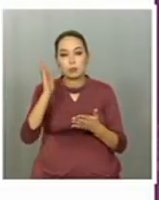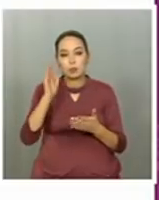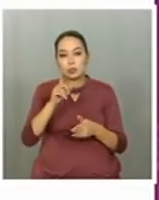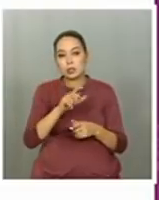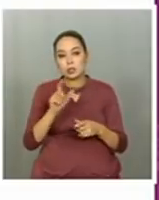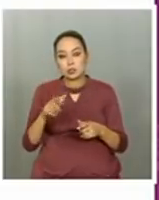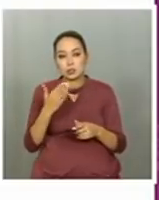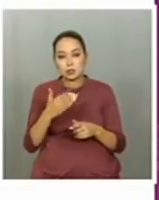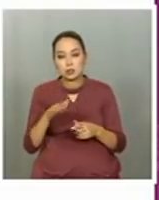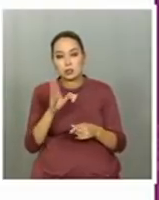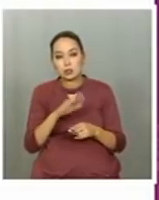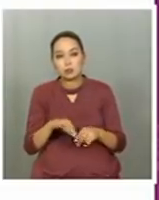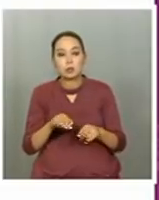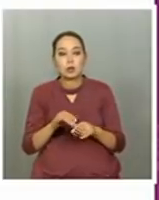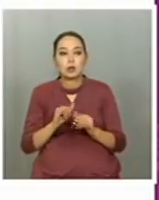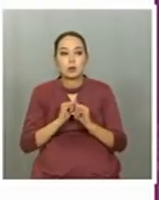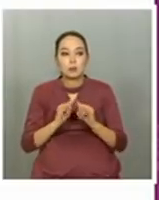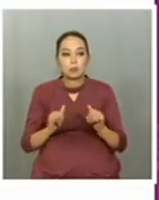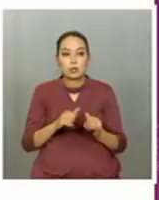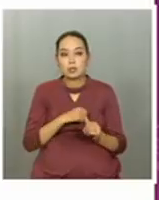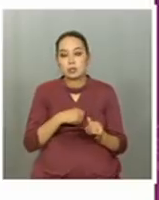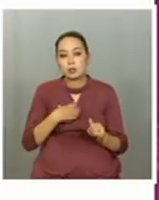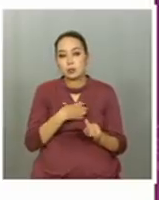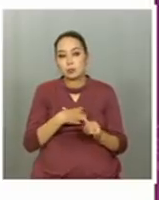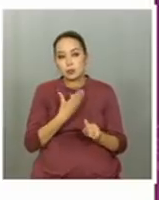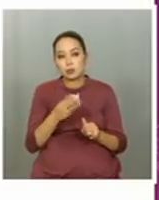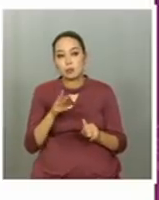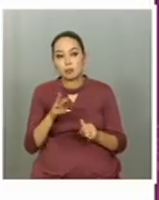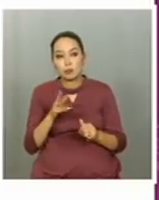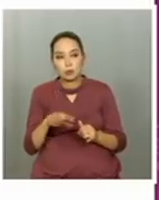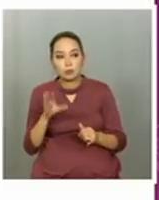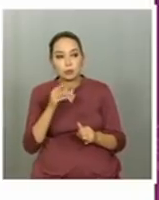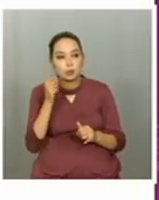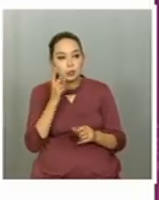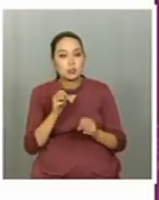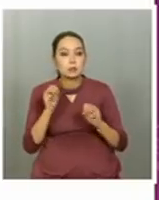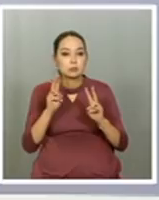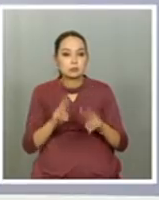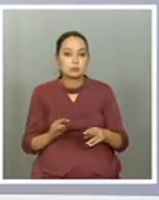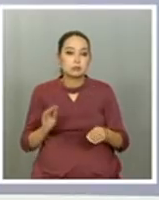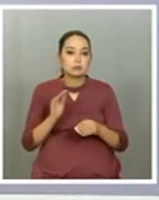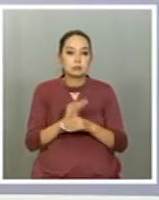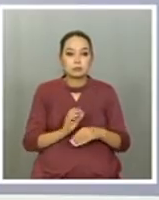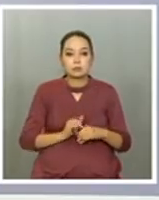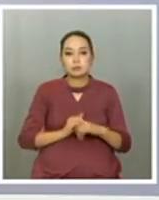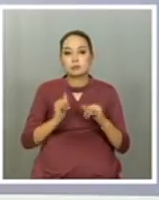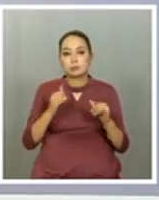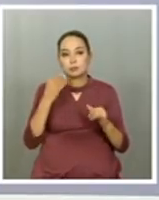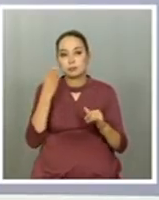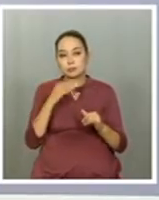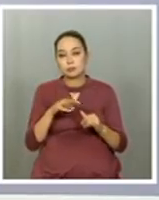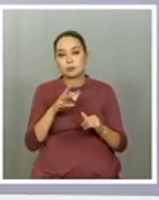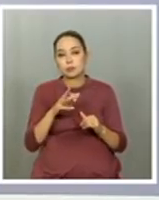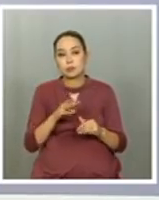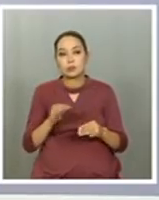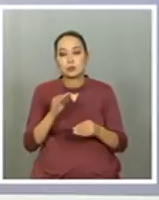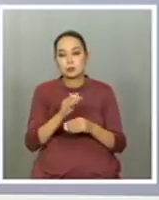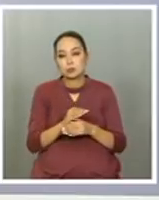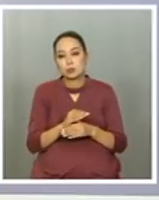жақсы тәсілдерінің бірі мобильді құрылғыларға арналған қосымша жасау болып табылады. Мобильді қосымшаларды жасау